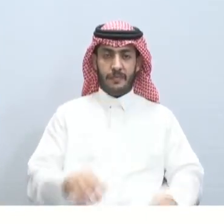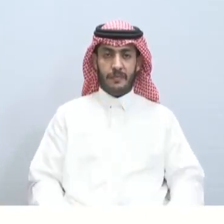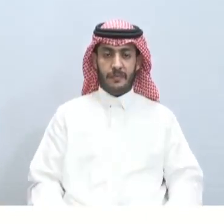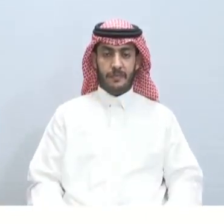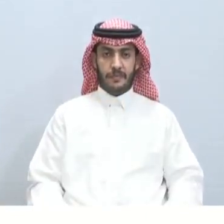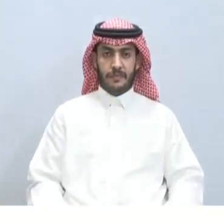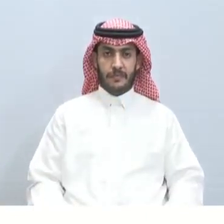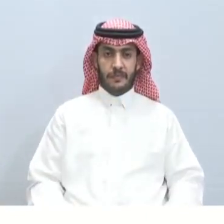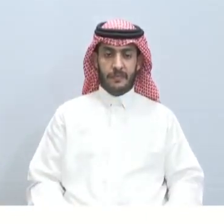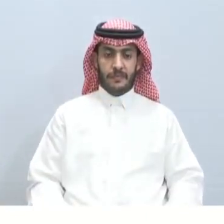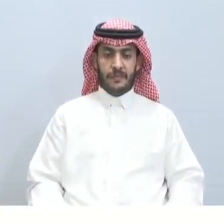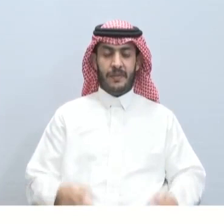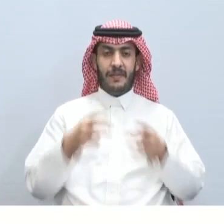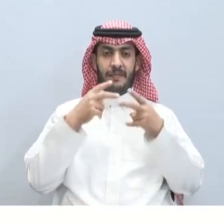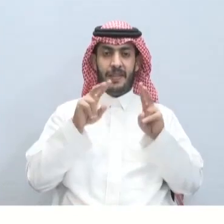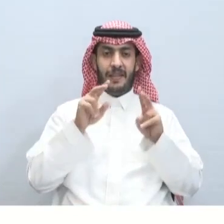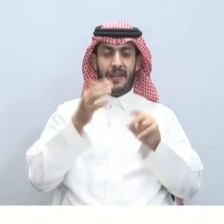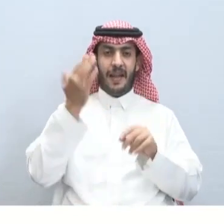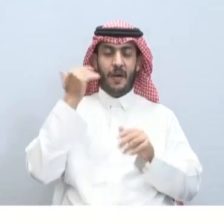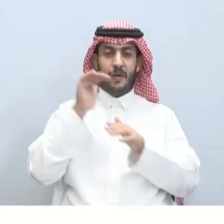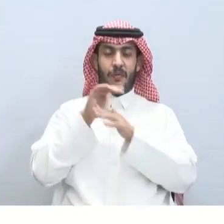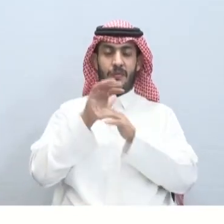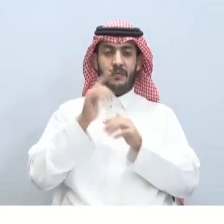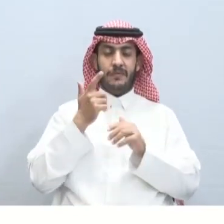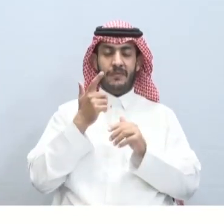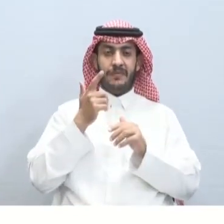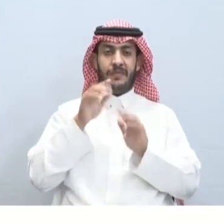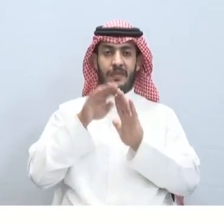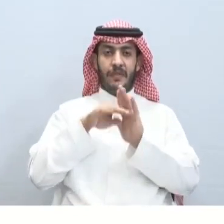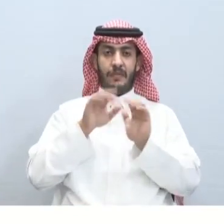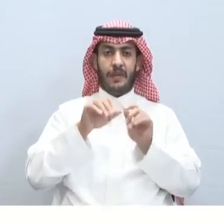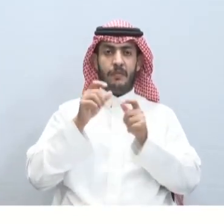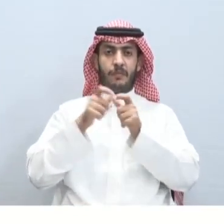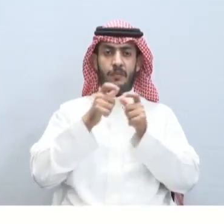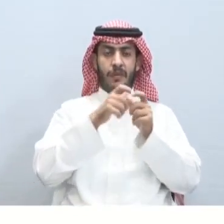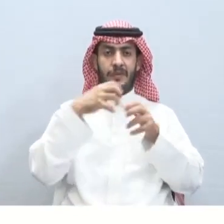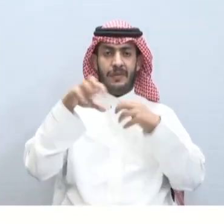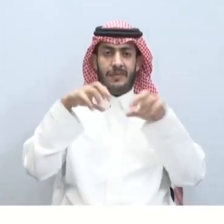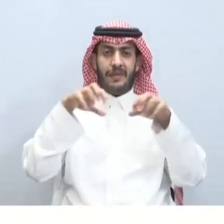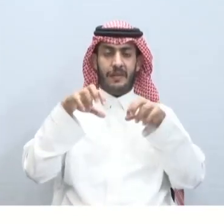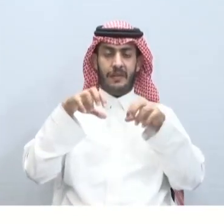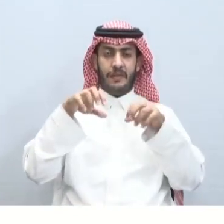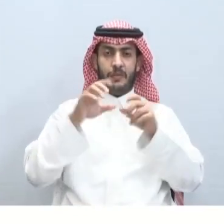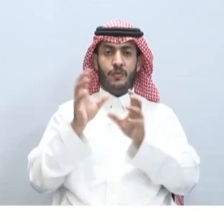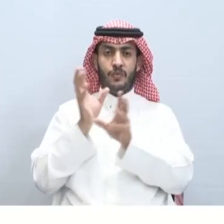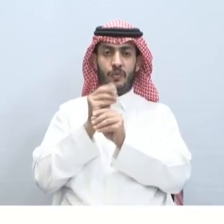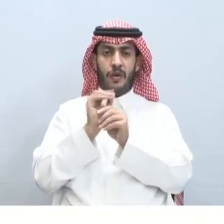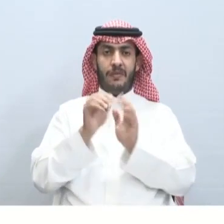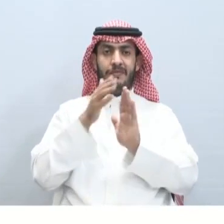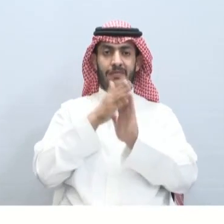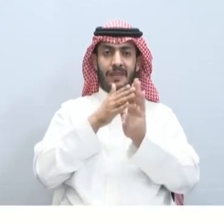السوق نحن بداا في ه الدرس سابقا وذكرنا هنالك فئات نقسم من خلالها السوق الى